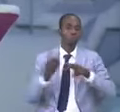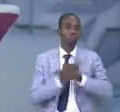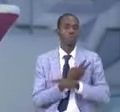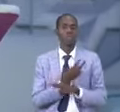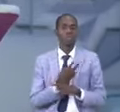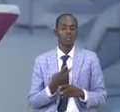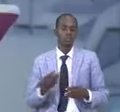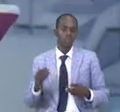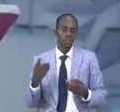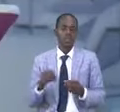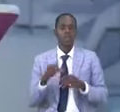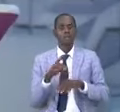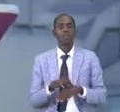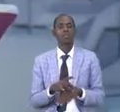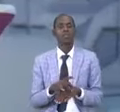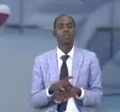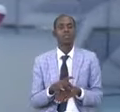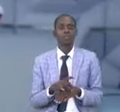terre